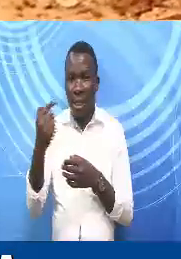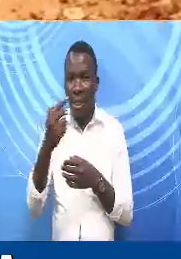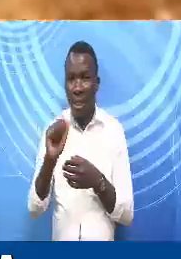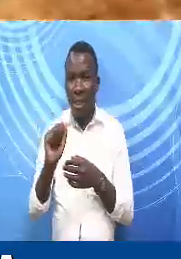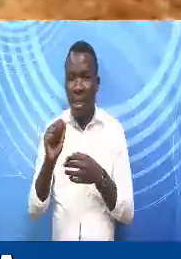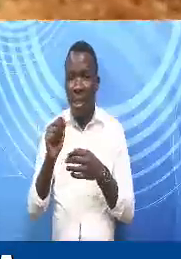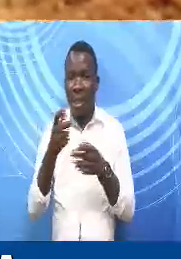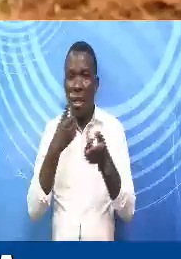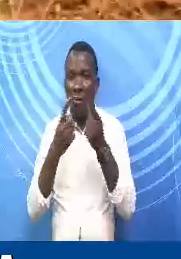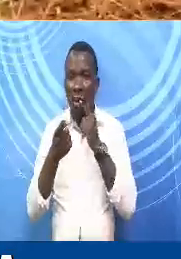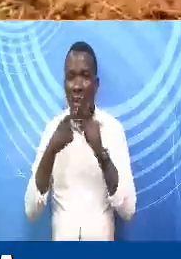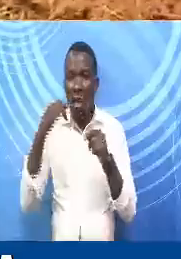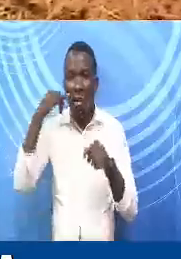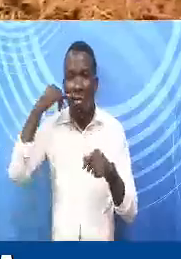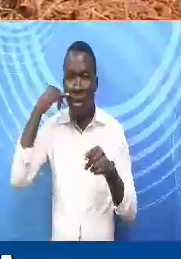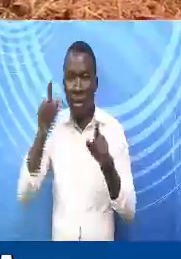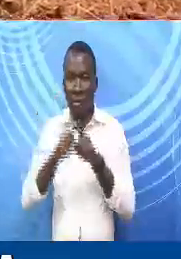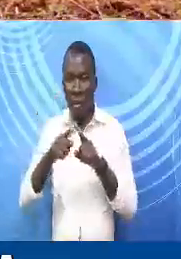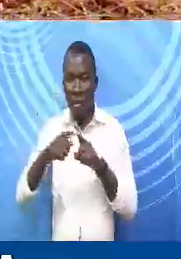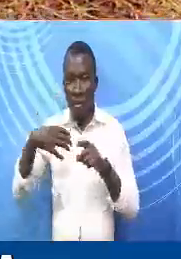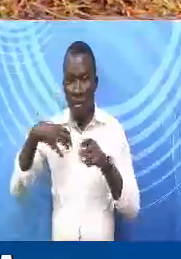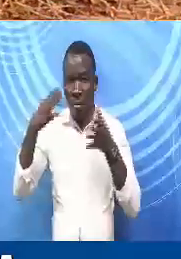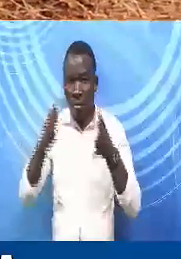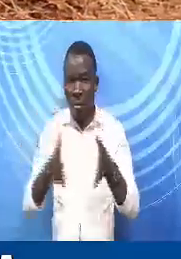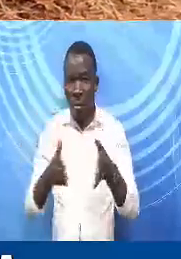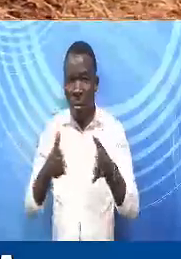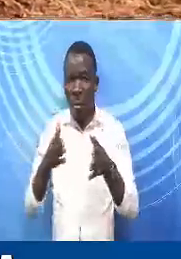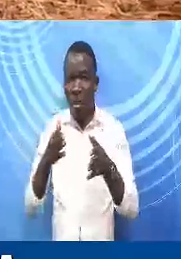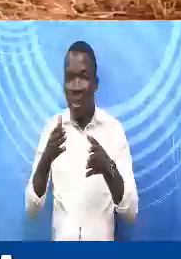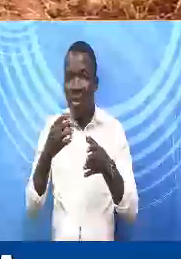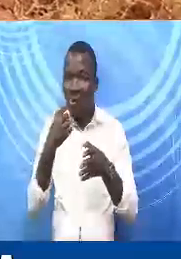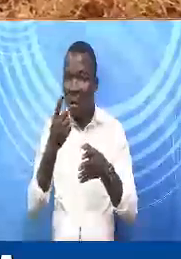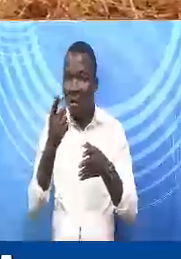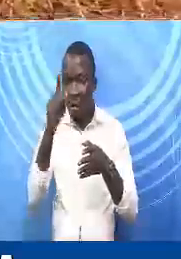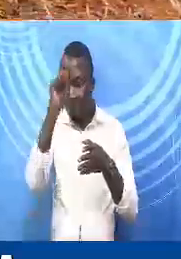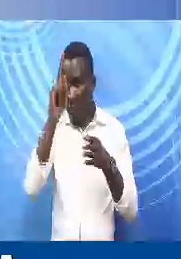n'uyu rwiyemezamirimo ntawatinya kuvuga ko aba baturage barimo kurengana